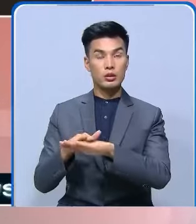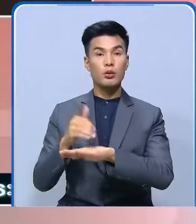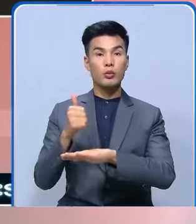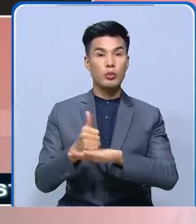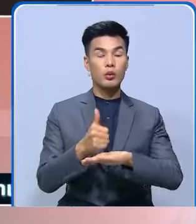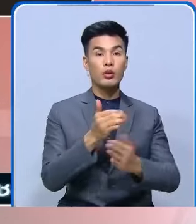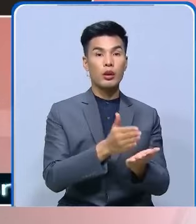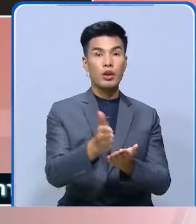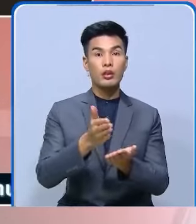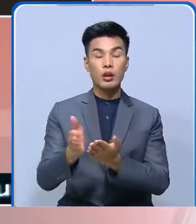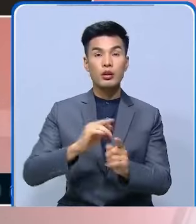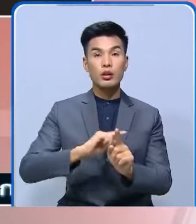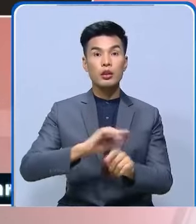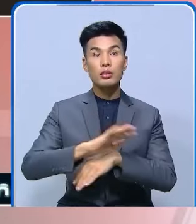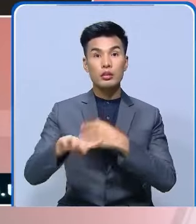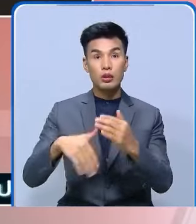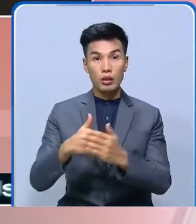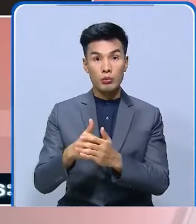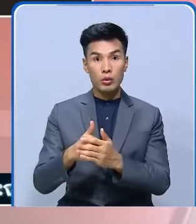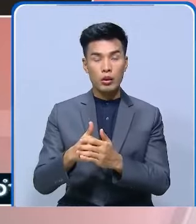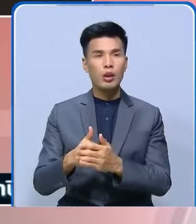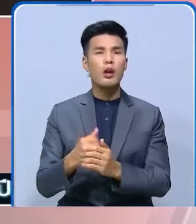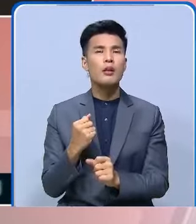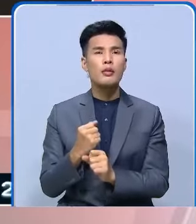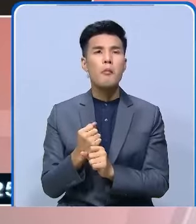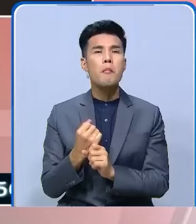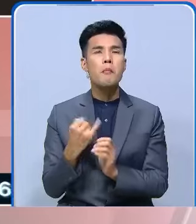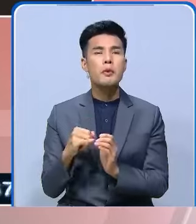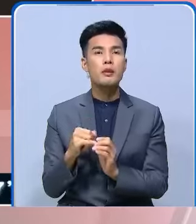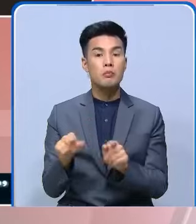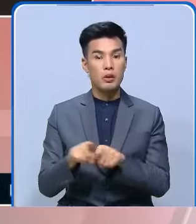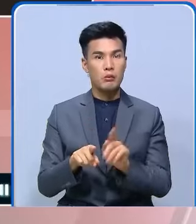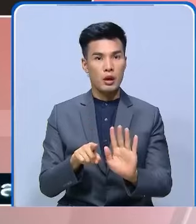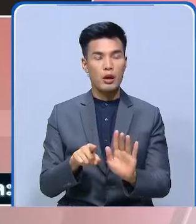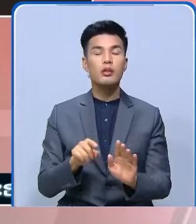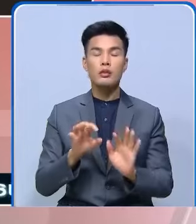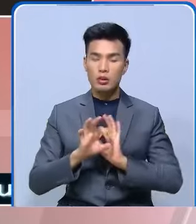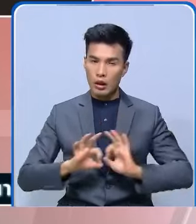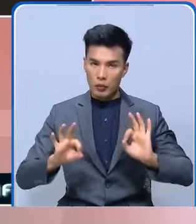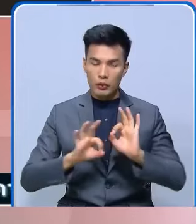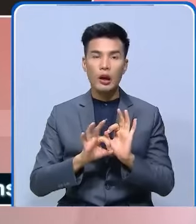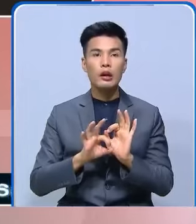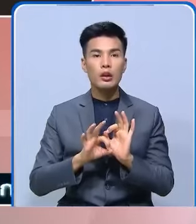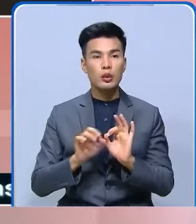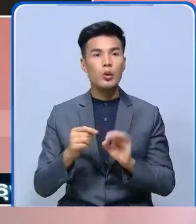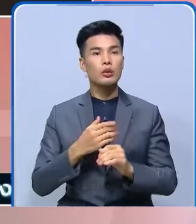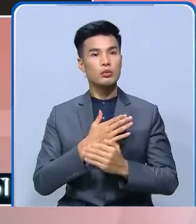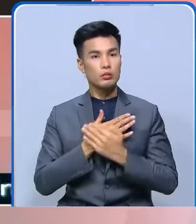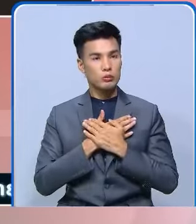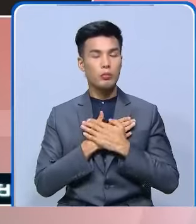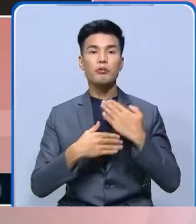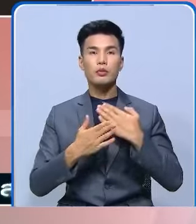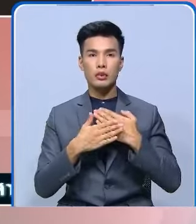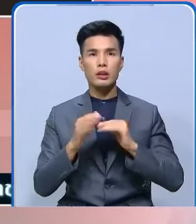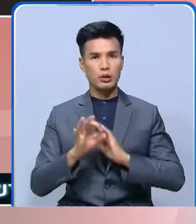ทุกเขตะว่ายังไงไม่ให้เกิดเหตุการณ์อย่างนี้ขึ้นอีกเพราะว่าเรื่องขวัญและกำลังใจของพนักงานน่ะเป็นเรื่องที่สำคัญที่สุดนะ